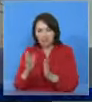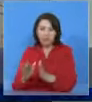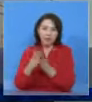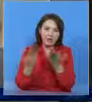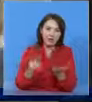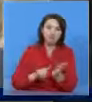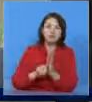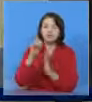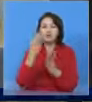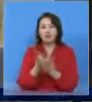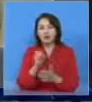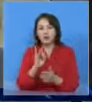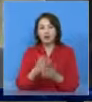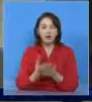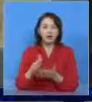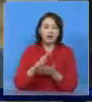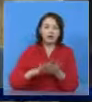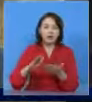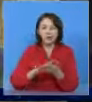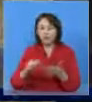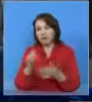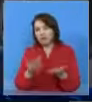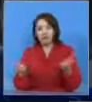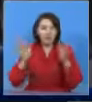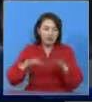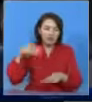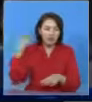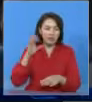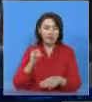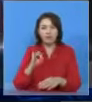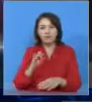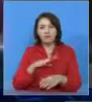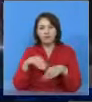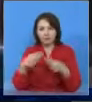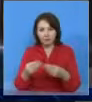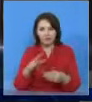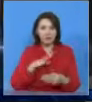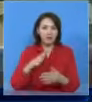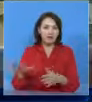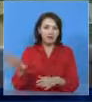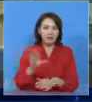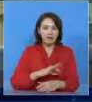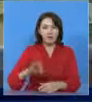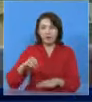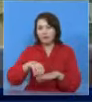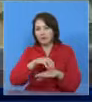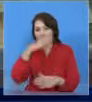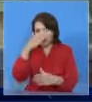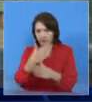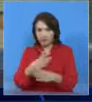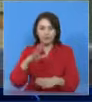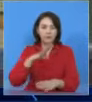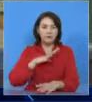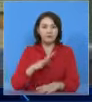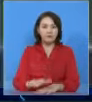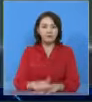сериясы шықты. Әдебиет саласында өшпес із қалдырған ақтөбе қаламгерлері атындағы жүлделер беріліп келеді. Мұның бәрі облыс әкімінің қолдауымен жүзеге асып